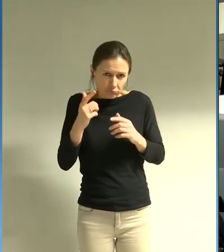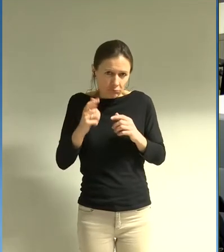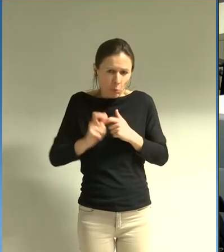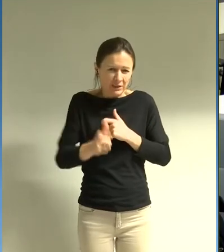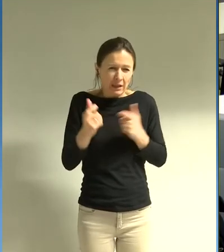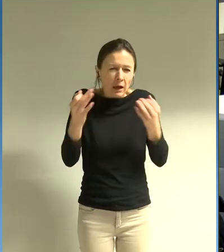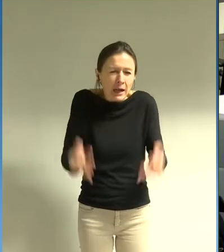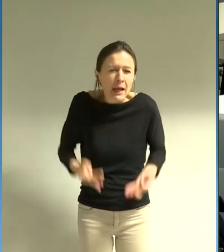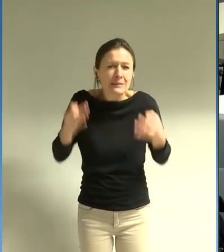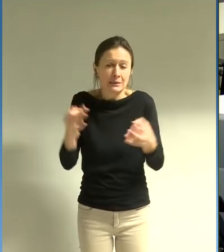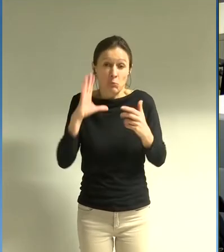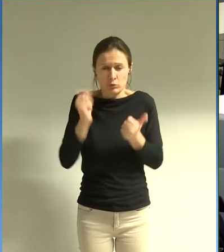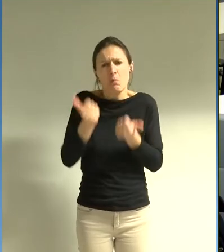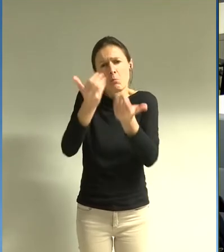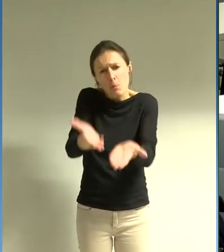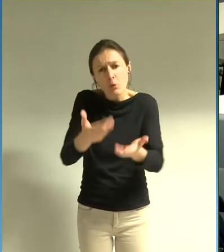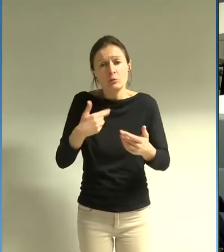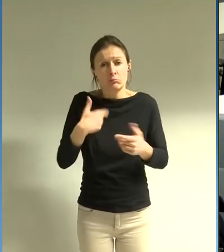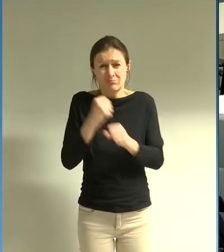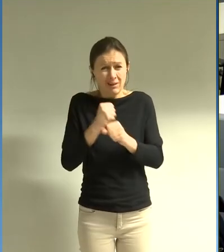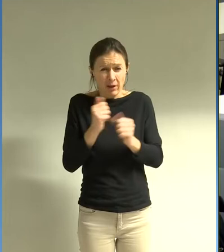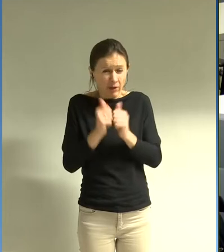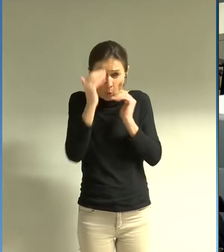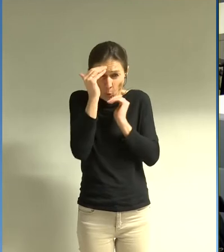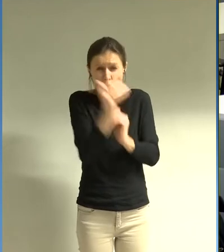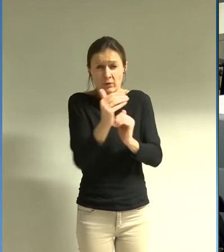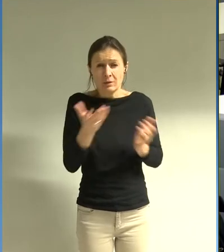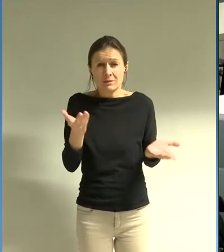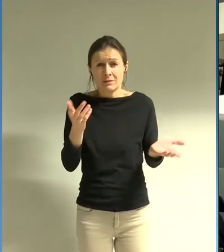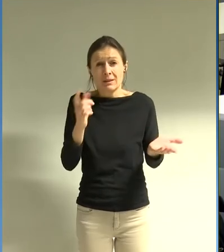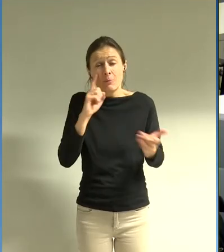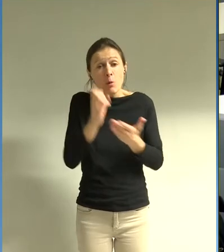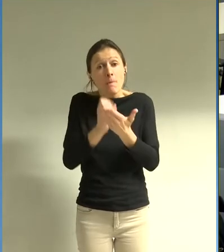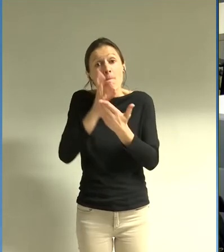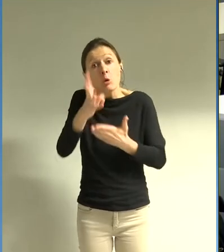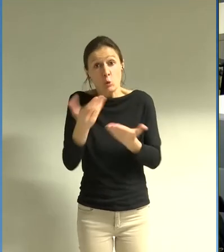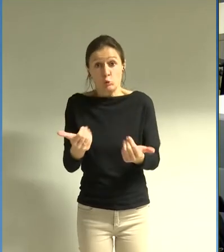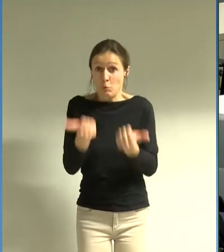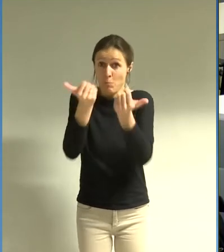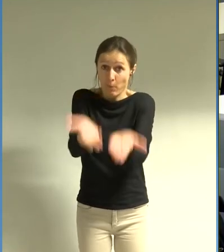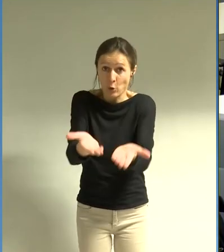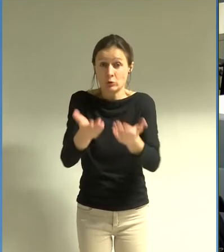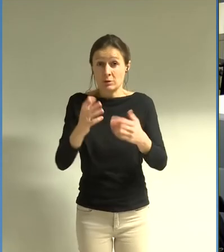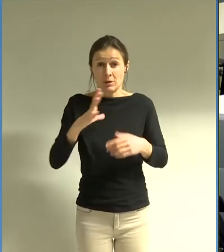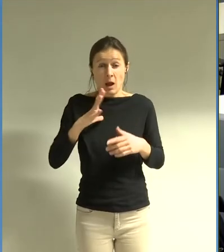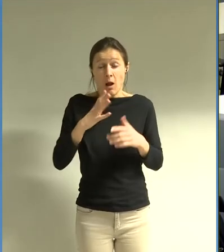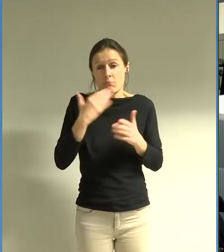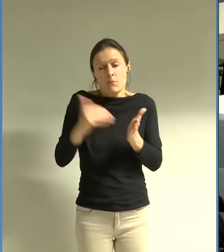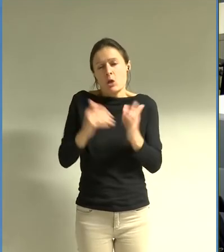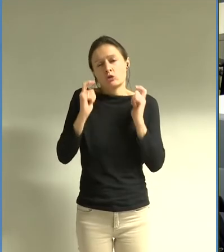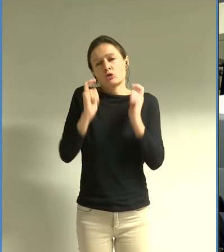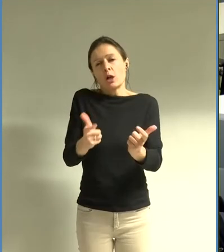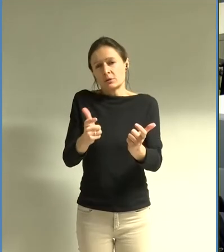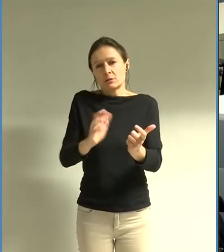à vous dire que nous travaillons avec confiance puisque l'objet que nous travaillons aujourd'hui que nous constituons on aura toutes les meilleures chances de pouvoir